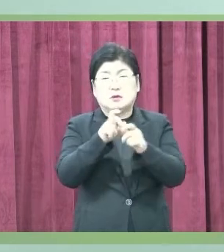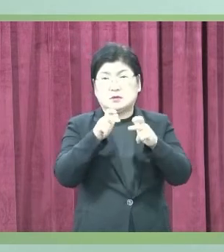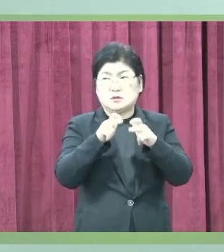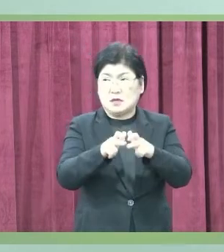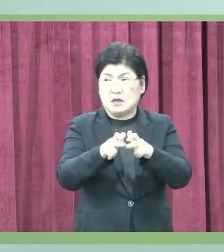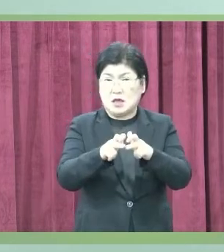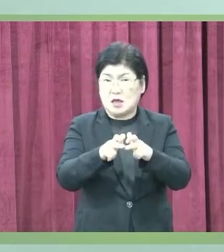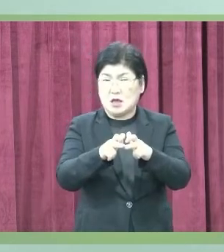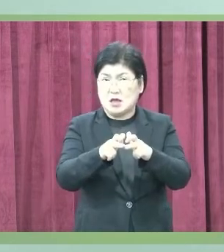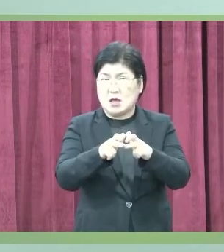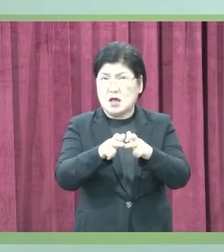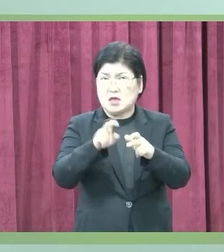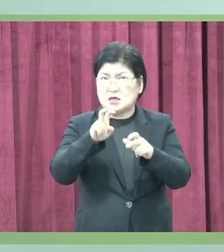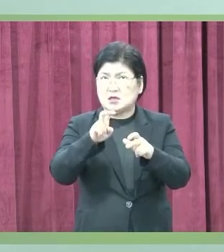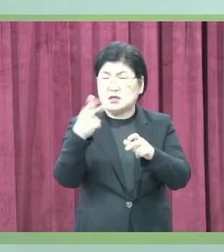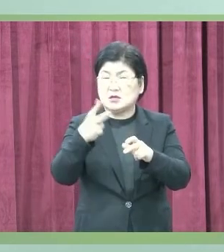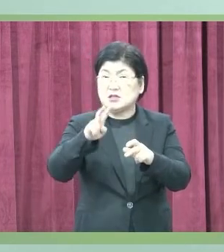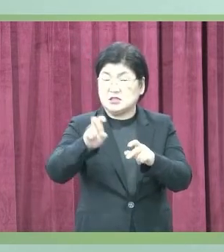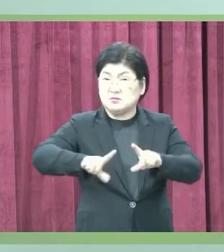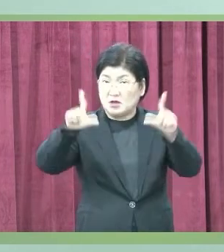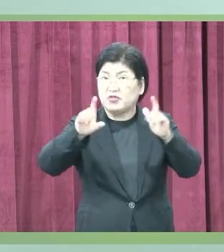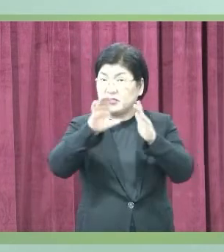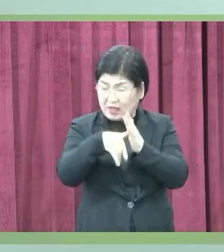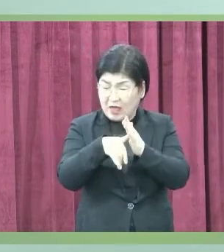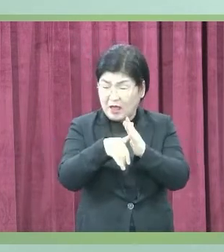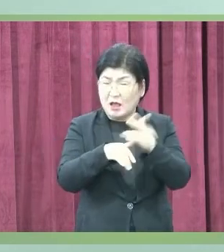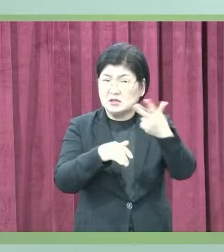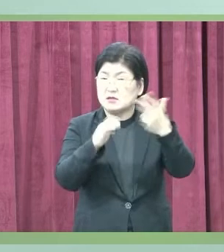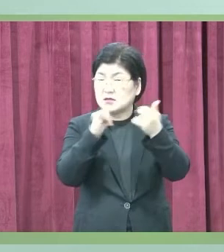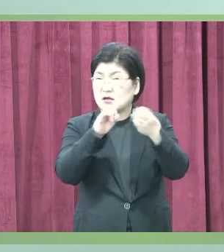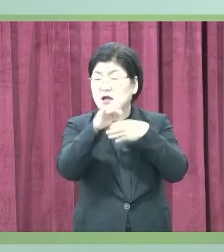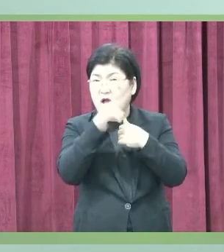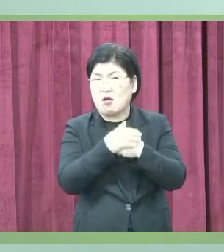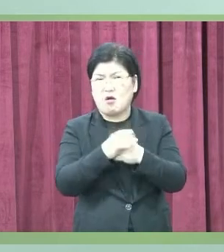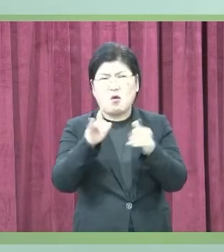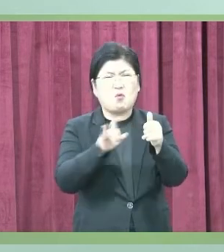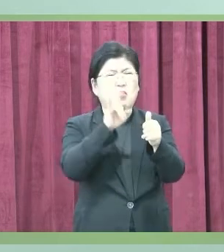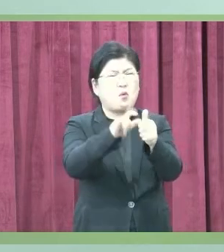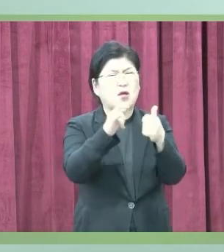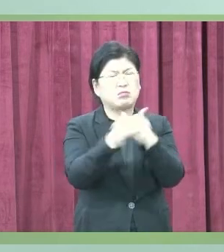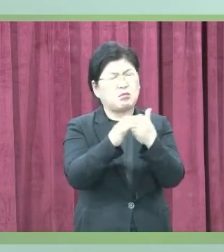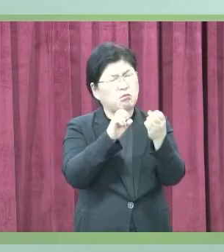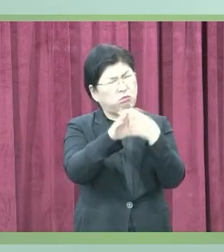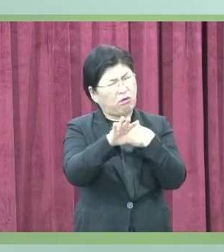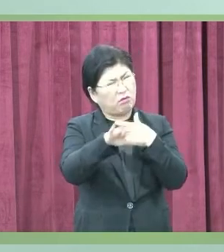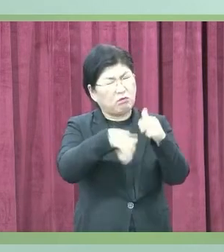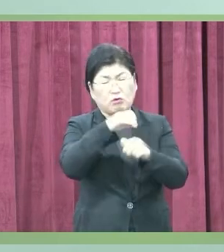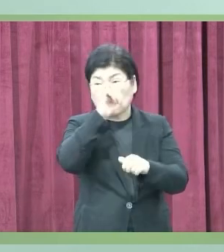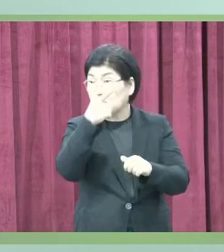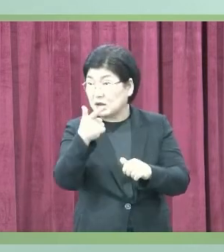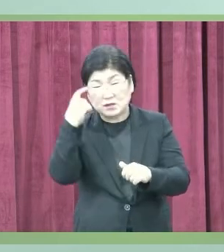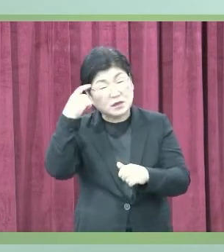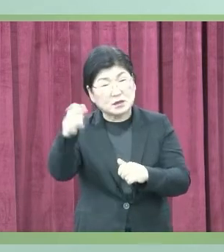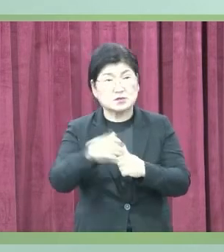같은 경우에는 7,000명이 응답을 했습니다. 코로나 영향 때문에 조사 환경이 어려웠을 걸로 예상이 됩니다. 본